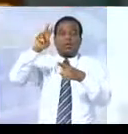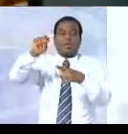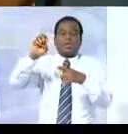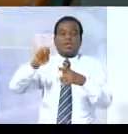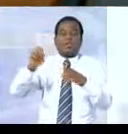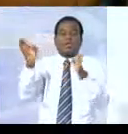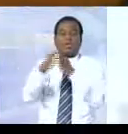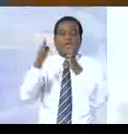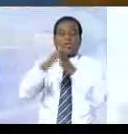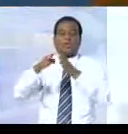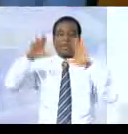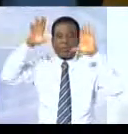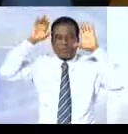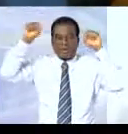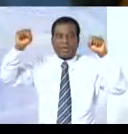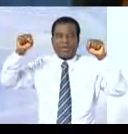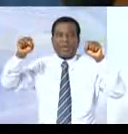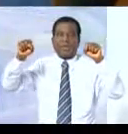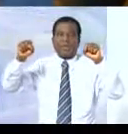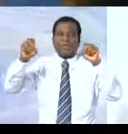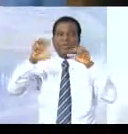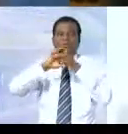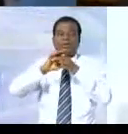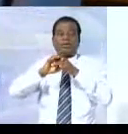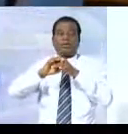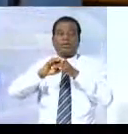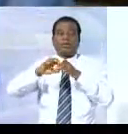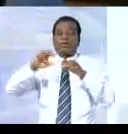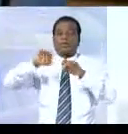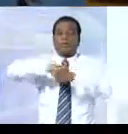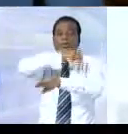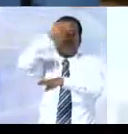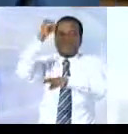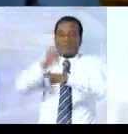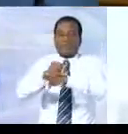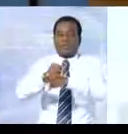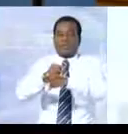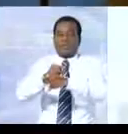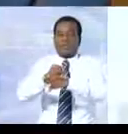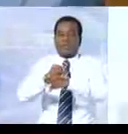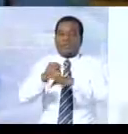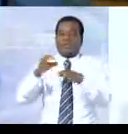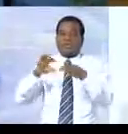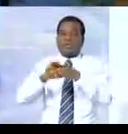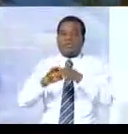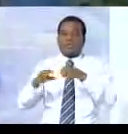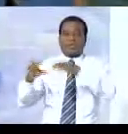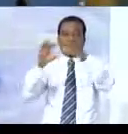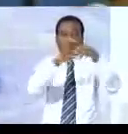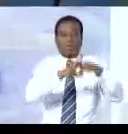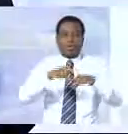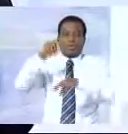d'État. Le Conseil de l'Entente, vous le savez, est la plus vieille des institutions sous-régionales de